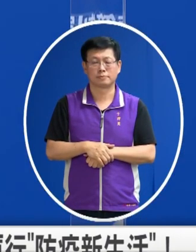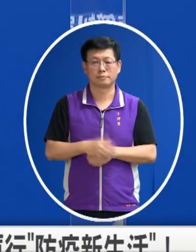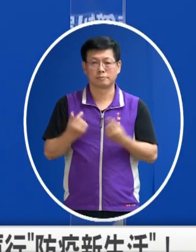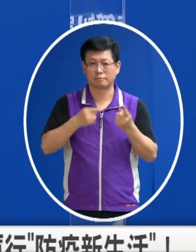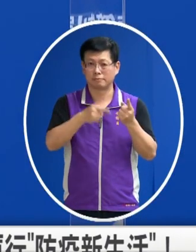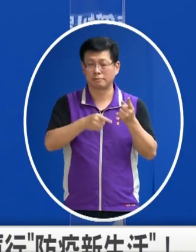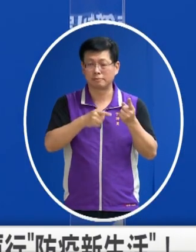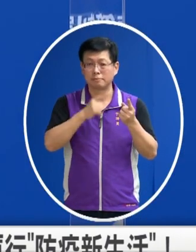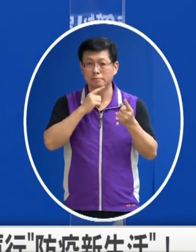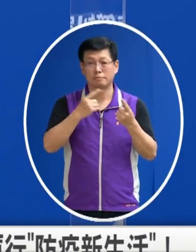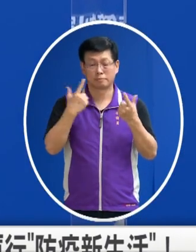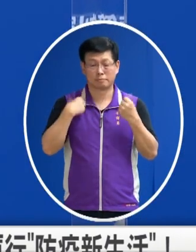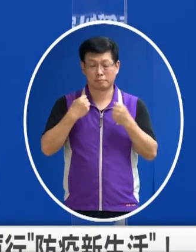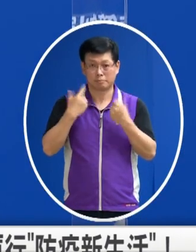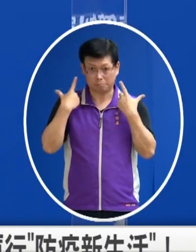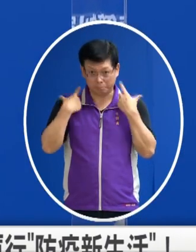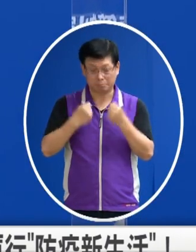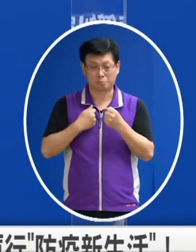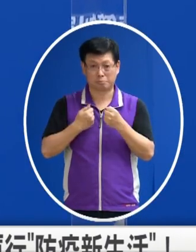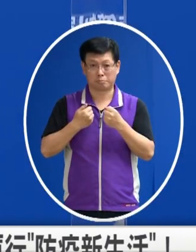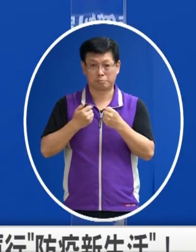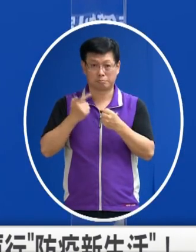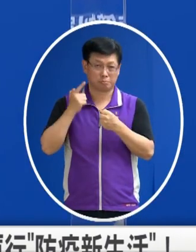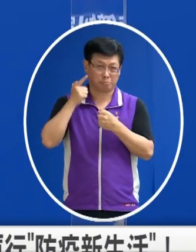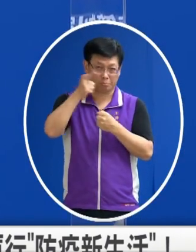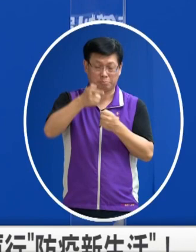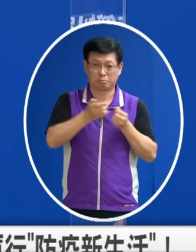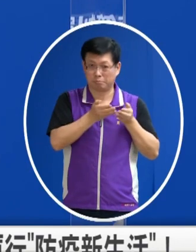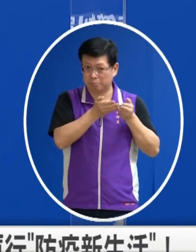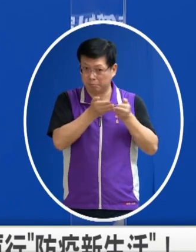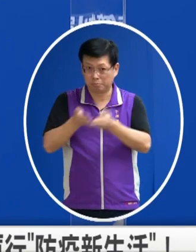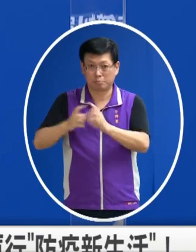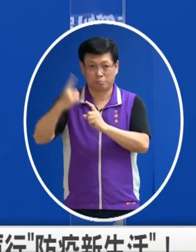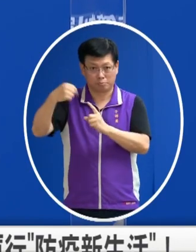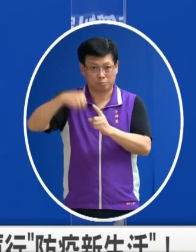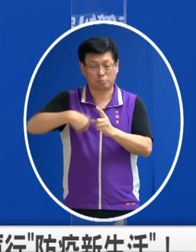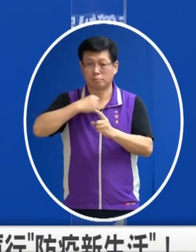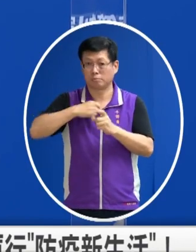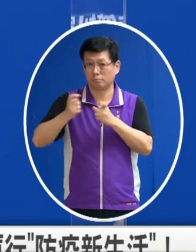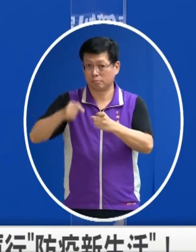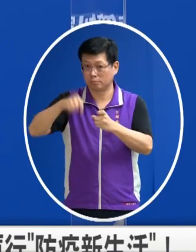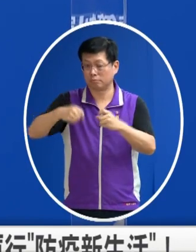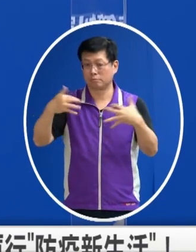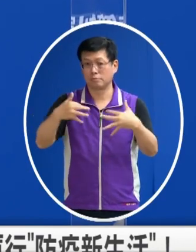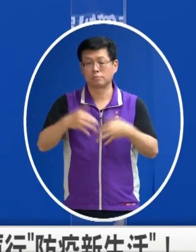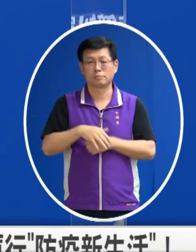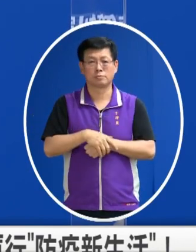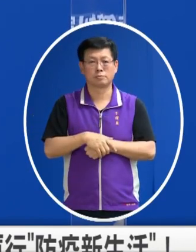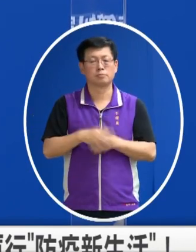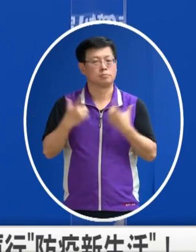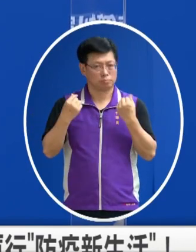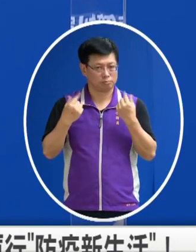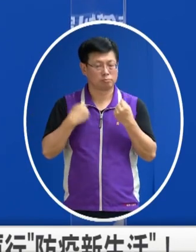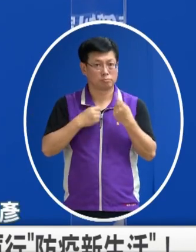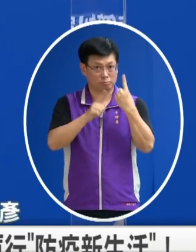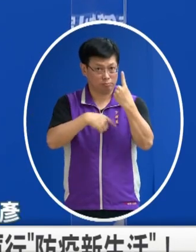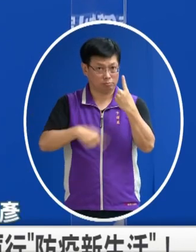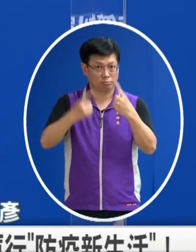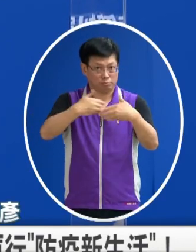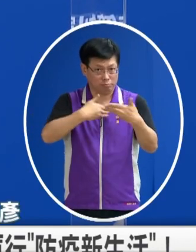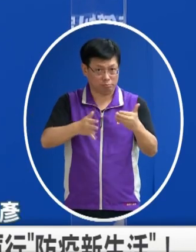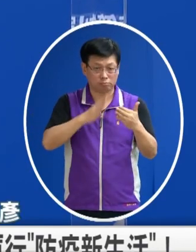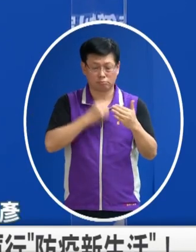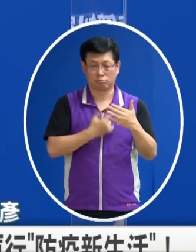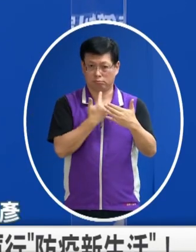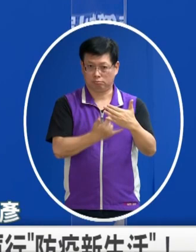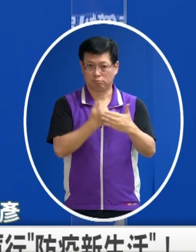针对远洋渔船回到国内的港口的这一个部分，我们就是落实一人一室的居